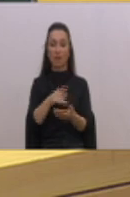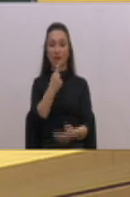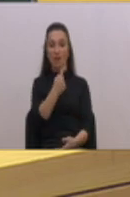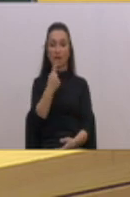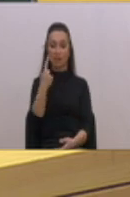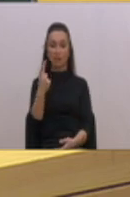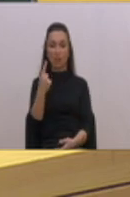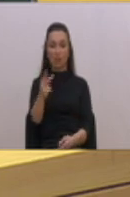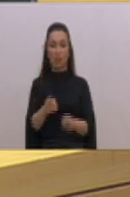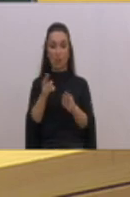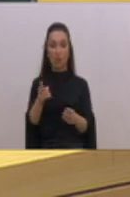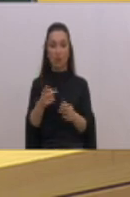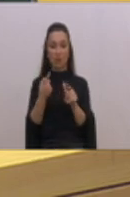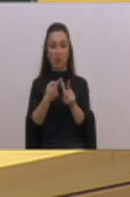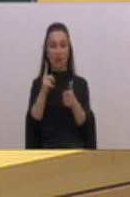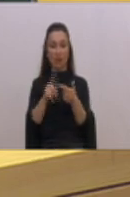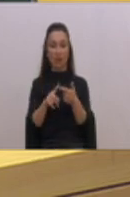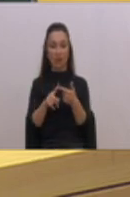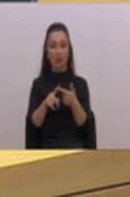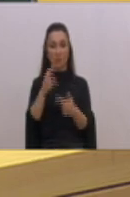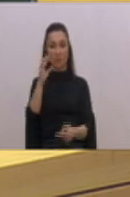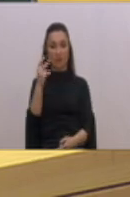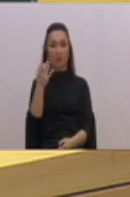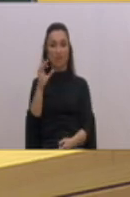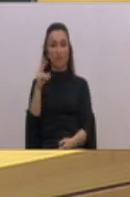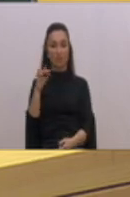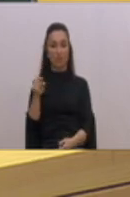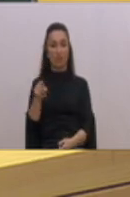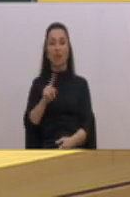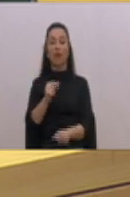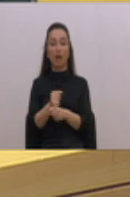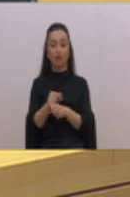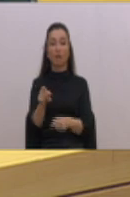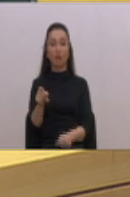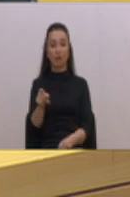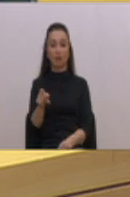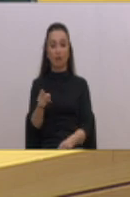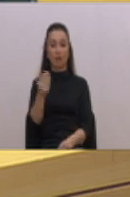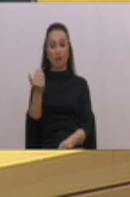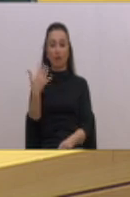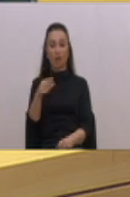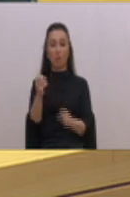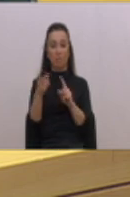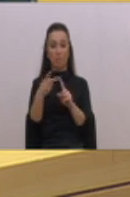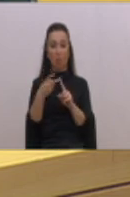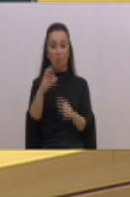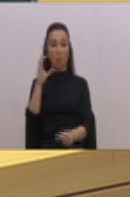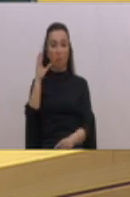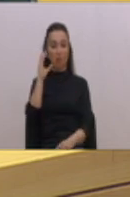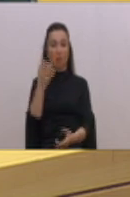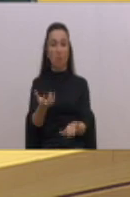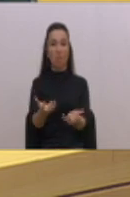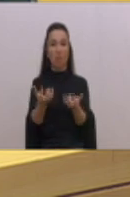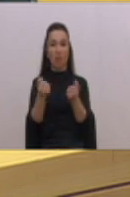ერთადერთი ოლიგარქი, სახელი და გვარით, ბიძინა ივანიშვილი. რა გააკეთეთ თქვენ? თქვენ უკვე მეორე მოსმენით